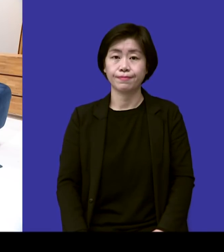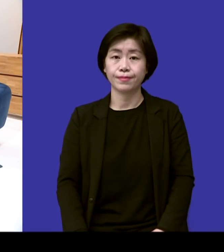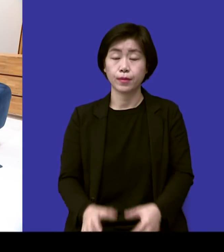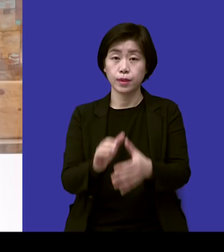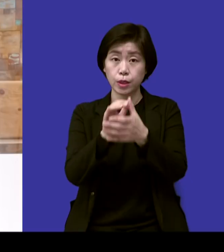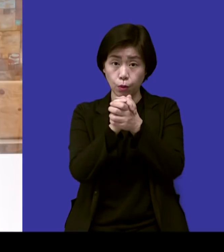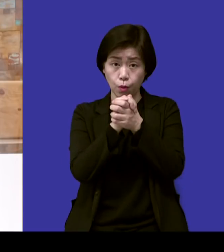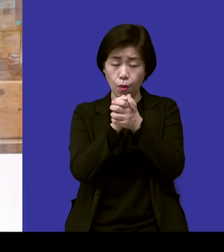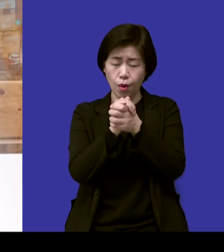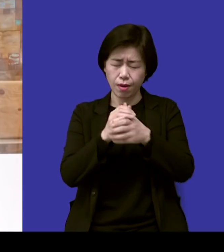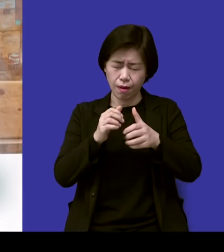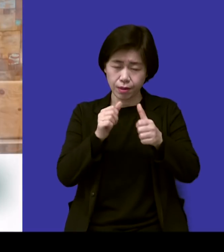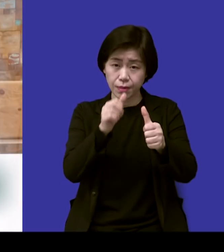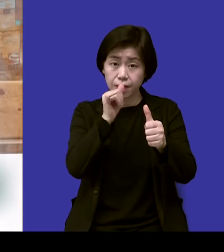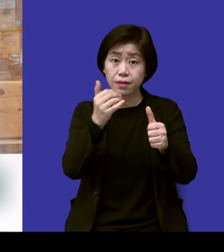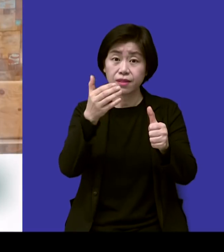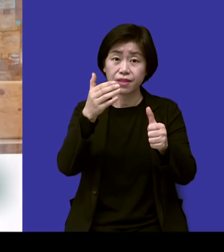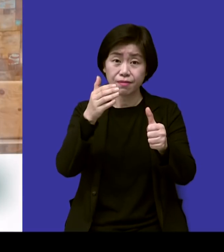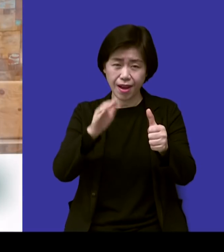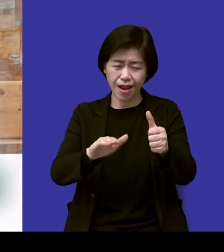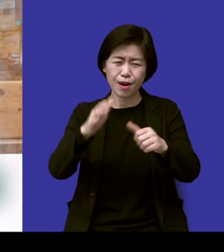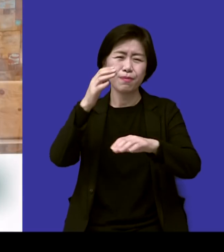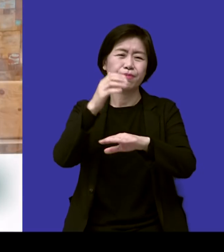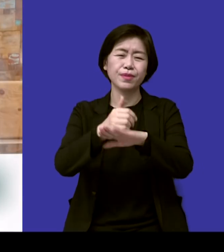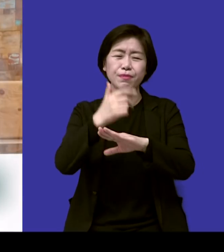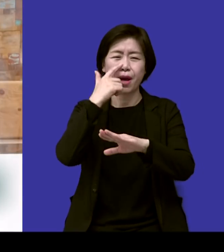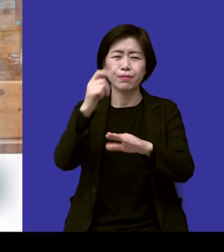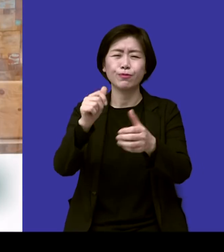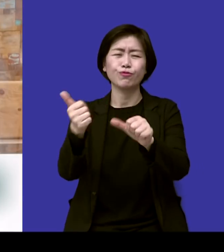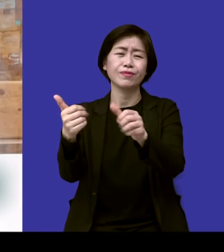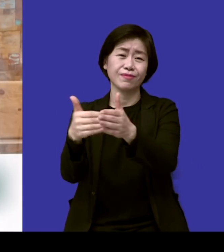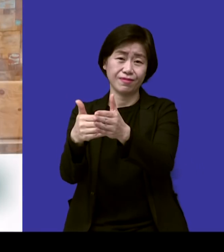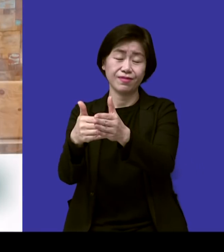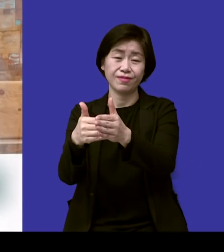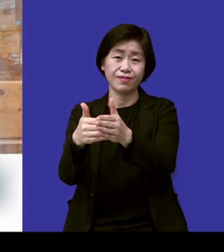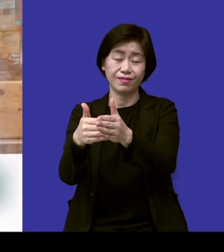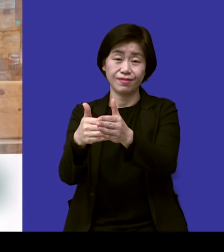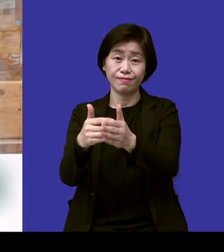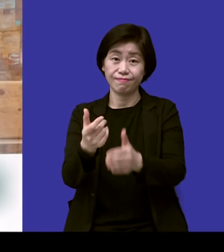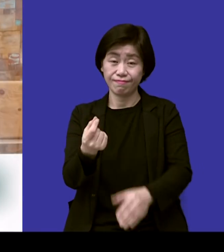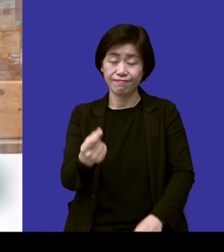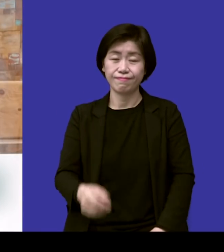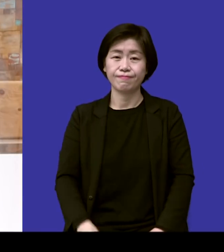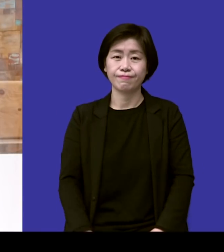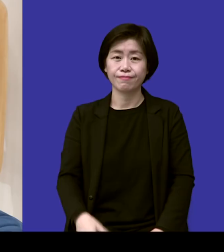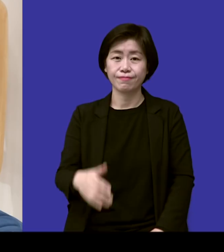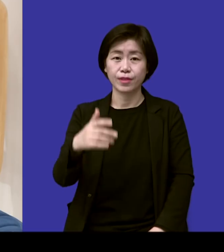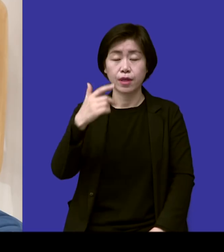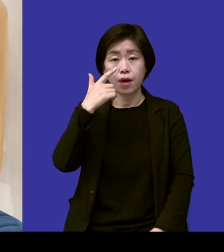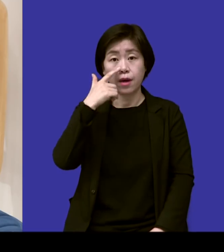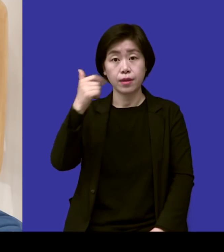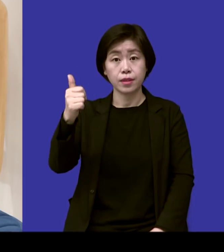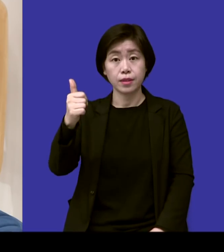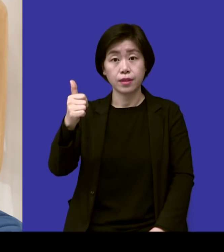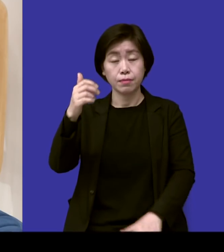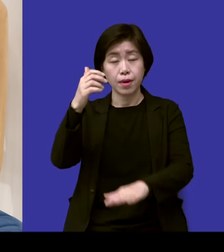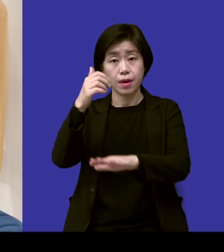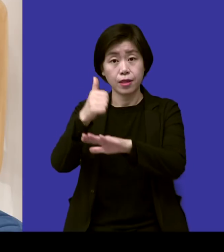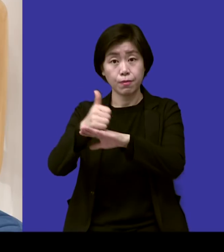했음에도 불구하고 또 우리 아버님께서 천국으로 네. 가셨어요. 그렇죠? 어떻게 임종은 지켜보셨어요? 저희 아버지요.